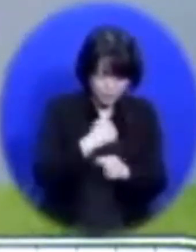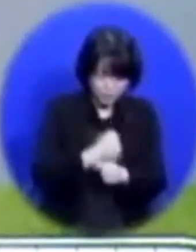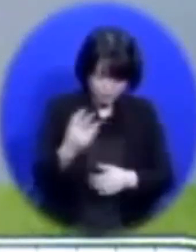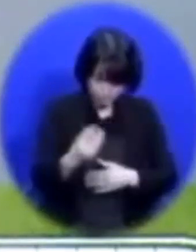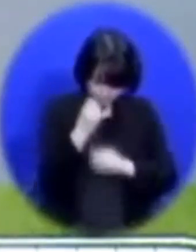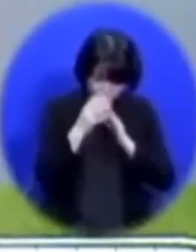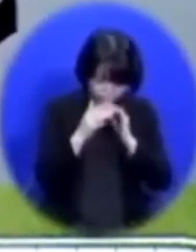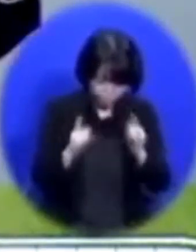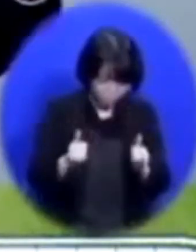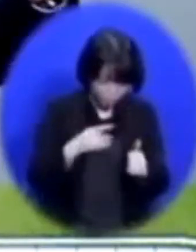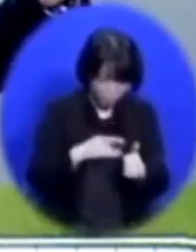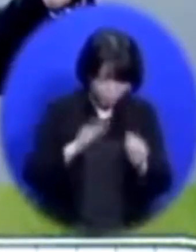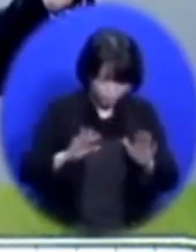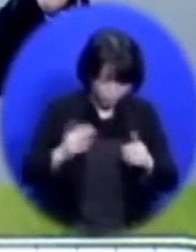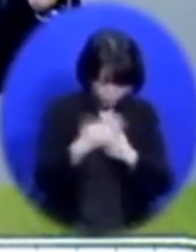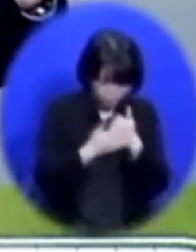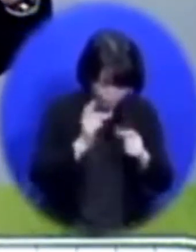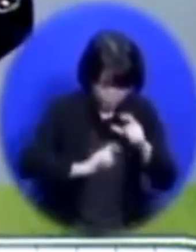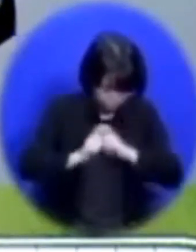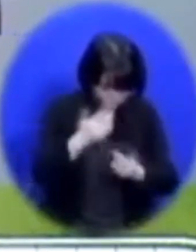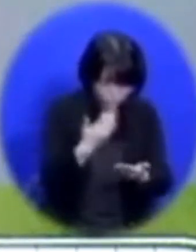더많은은총을더하십시오 .